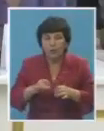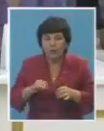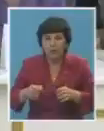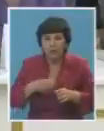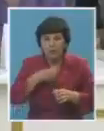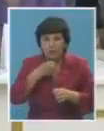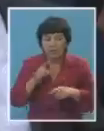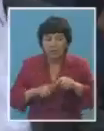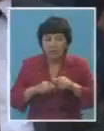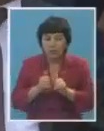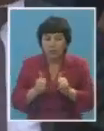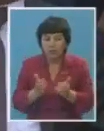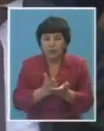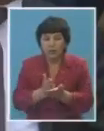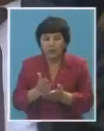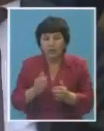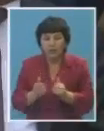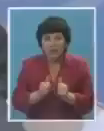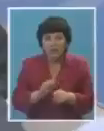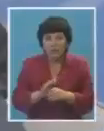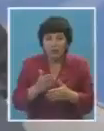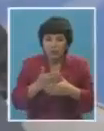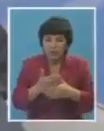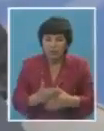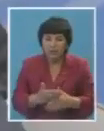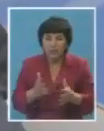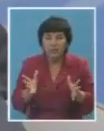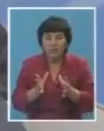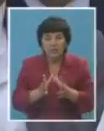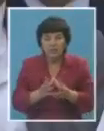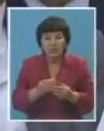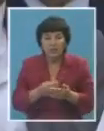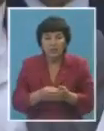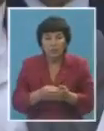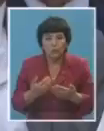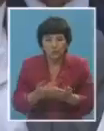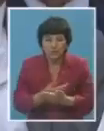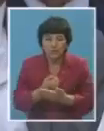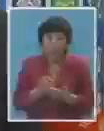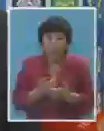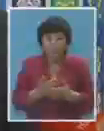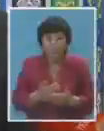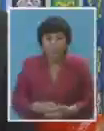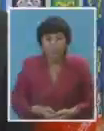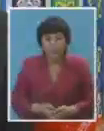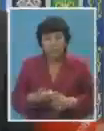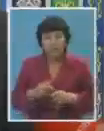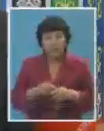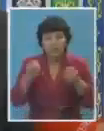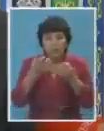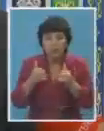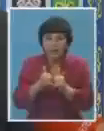ағабын туған жерді түлетуге бағытталған ізгі істерге ұйытқы болуда. Жастарға бағыт бағдар беріп, оң бастамаларға үндеп отыр. Осы